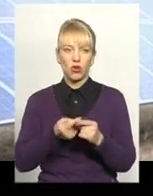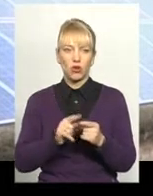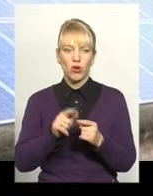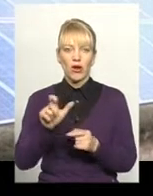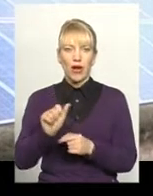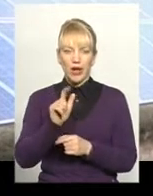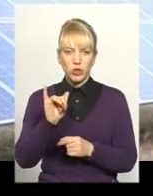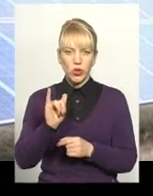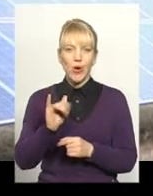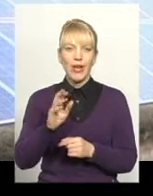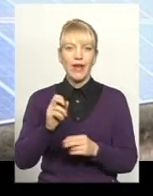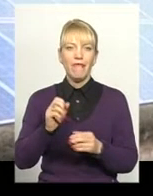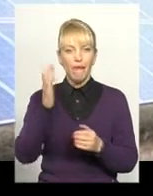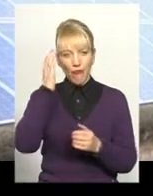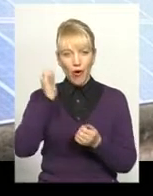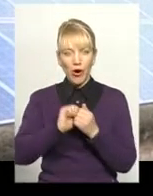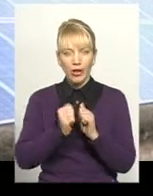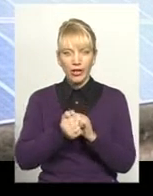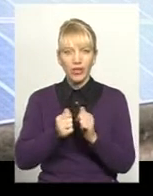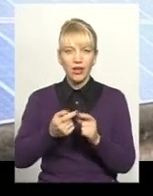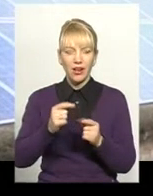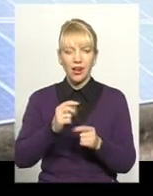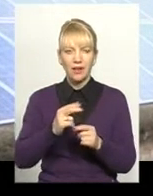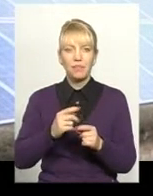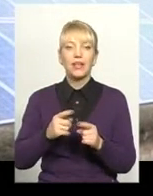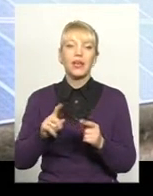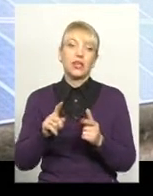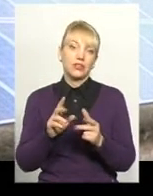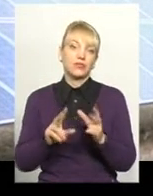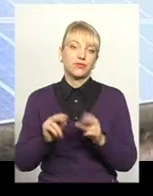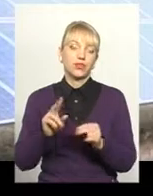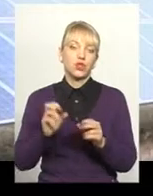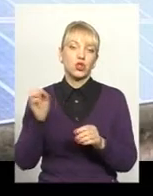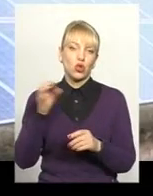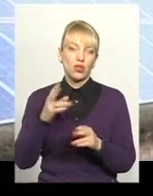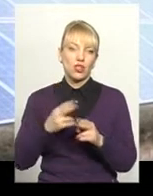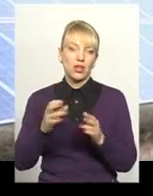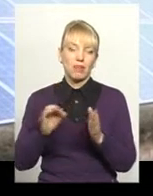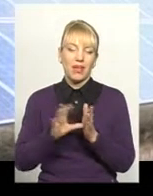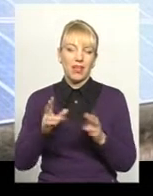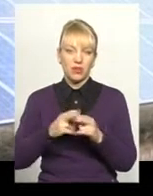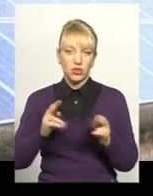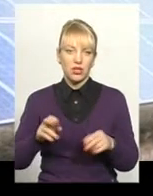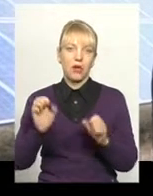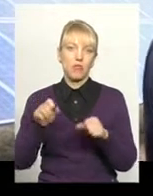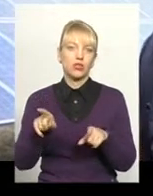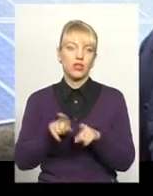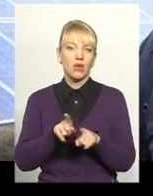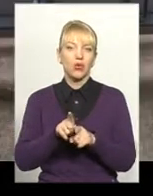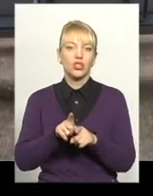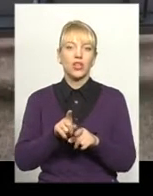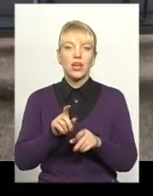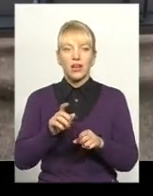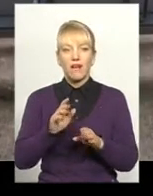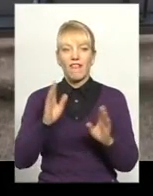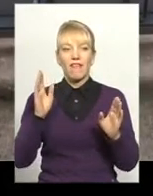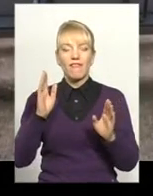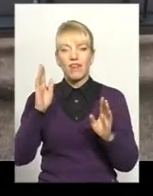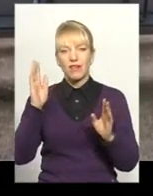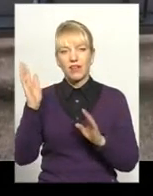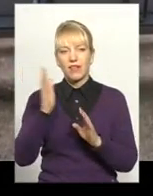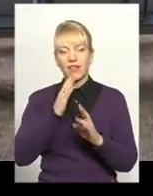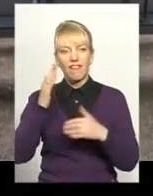і вугілля такими сонячними електростанціями, ну, зокрема, може, і вітровими, і гідро, міні-гідро.